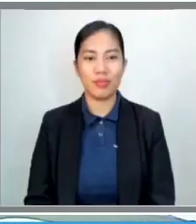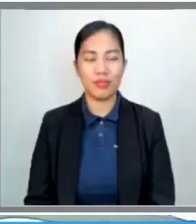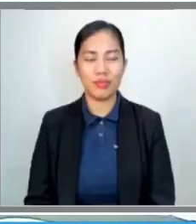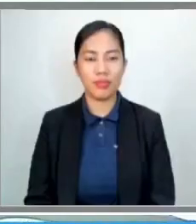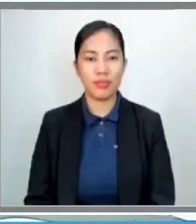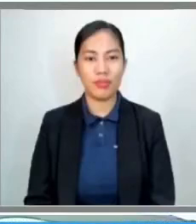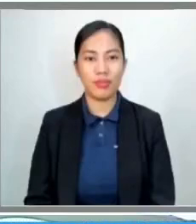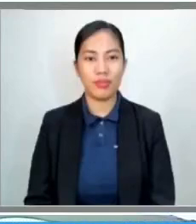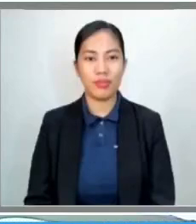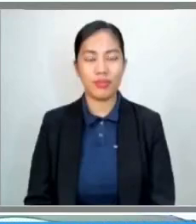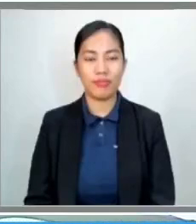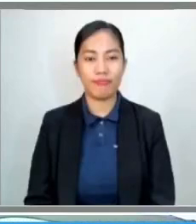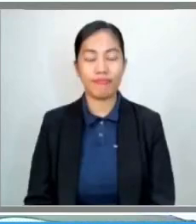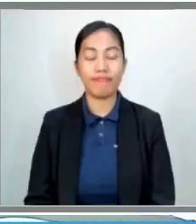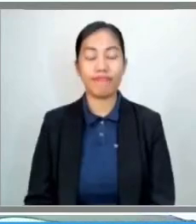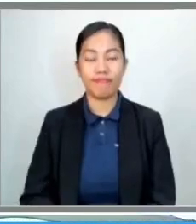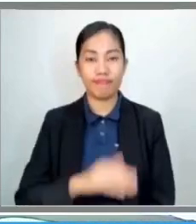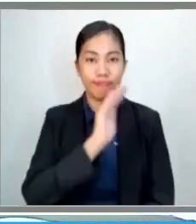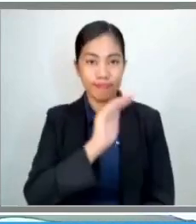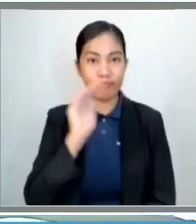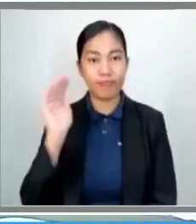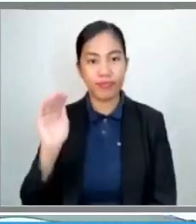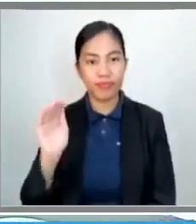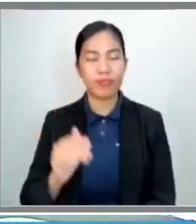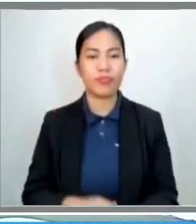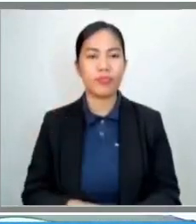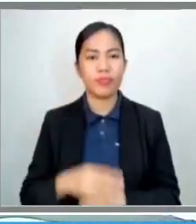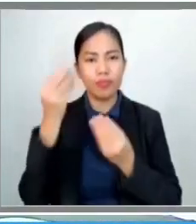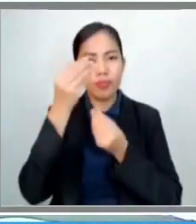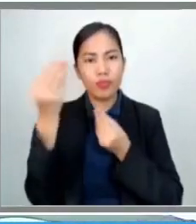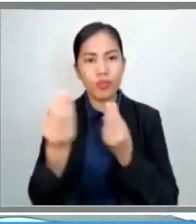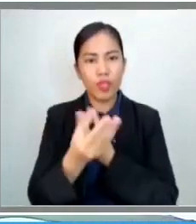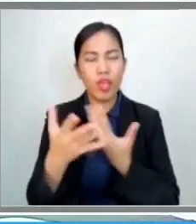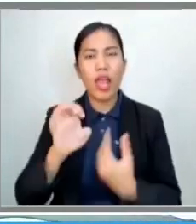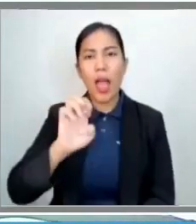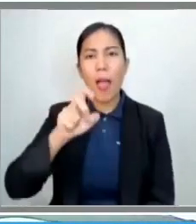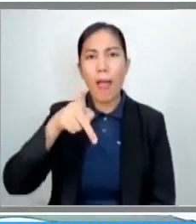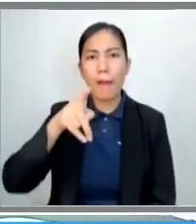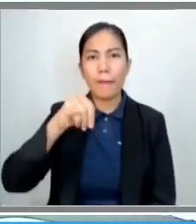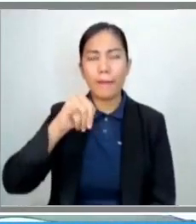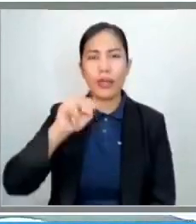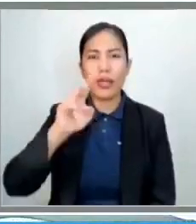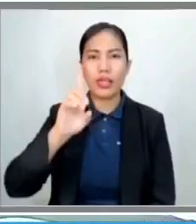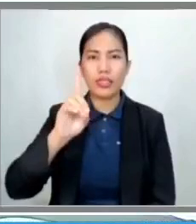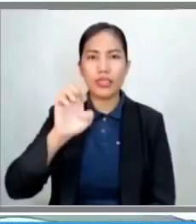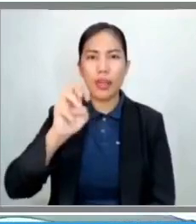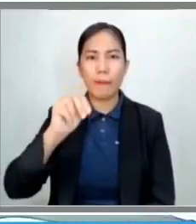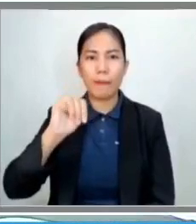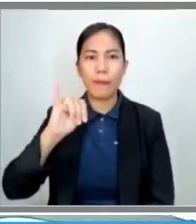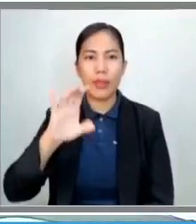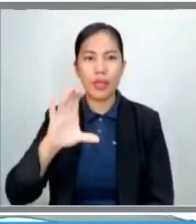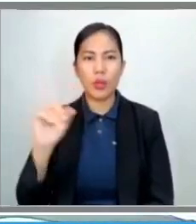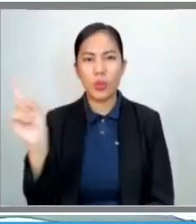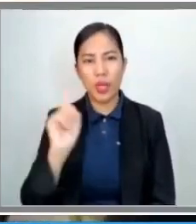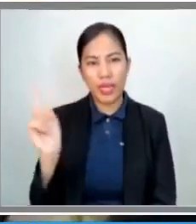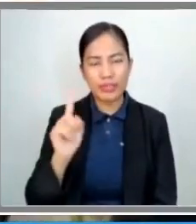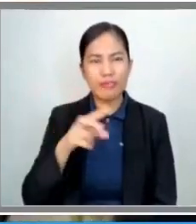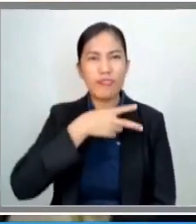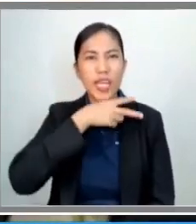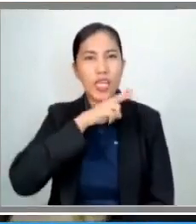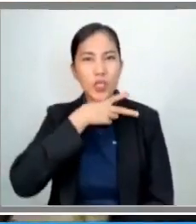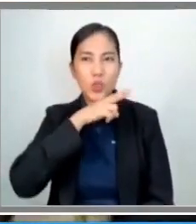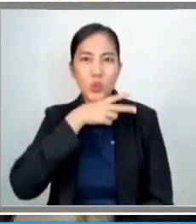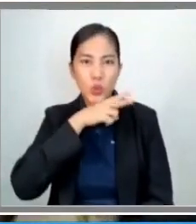mga kapuso maituturing na raw na epidemic sa bansa ang human immunodeficiency virus na nagdudulot ng aids ayon sa